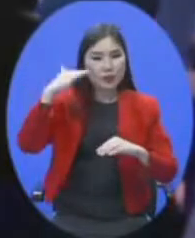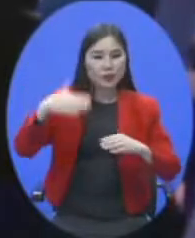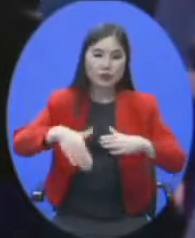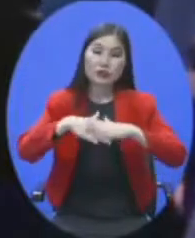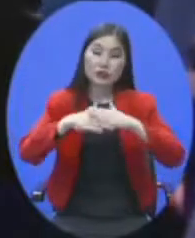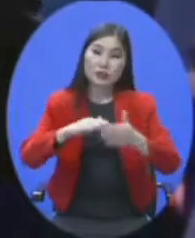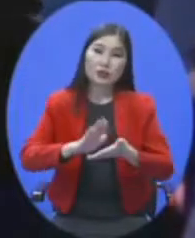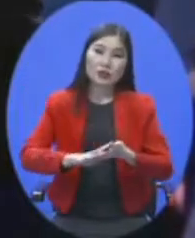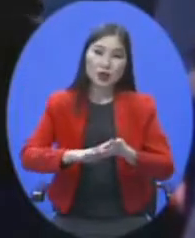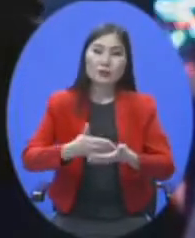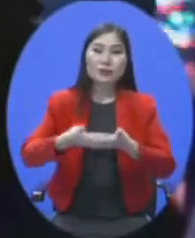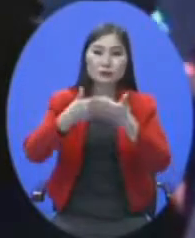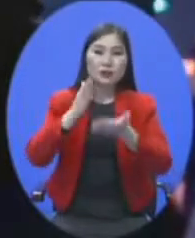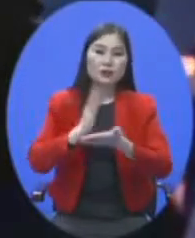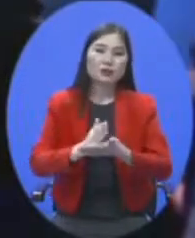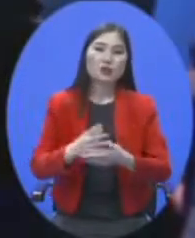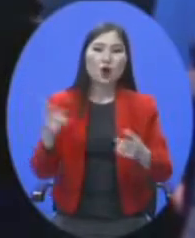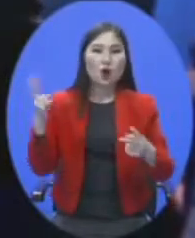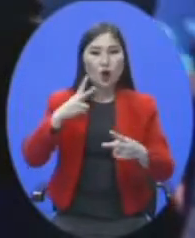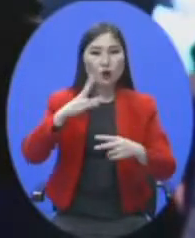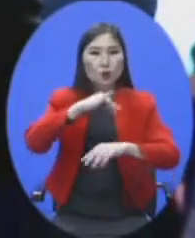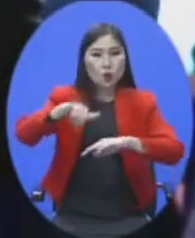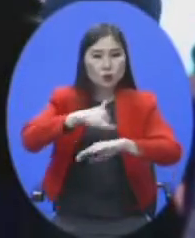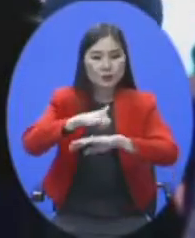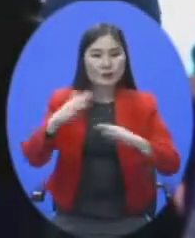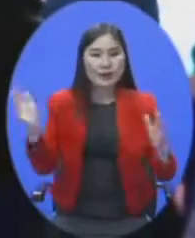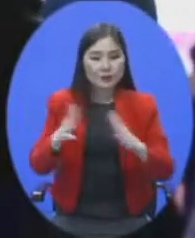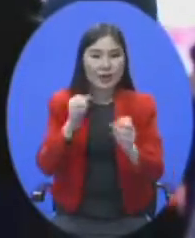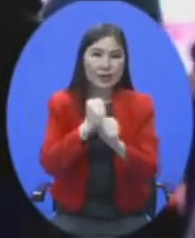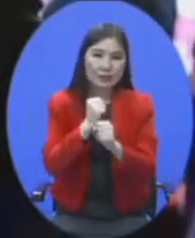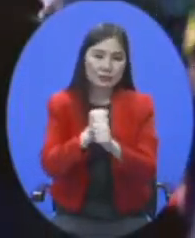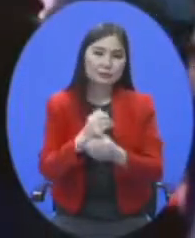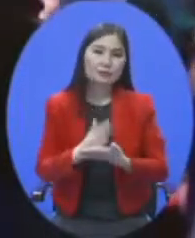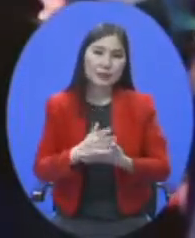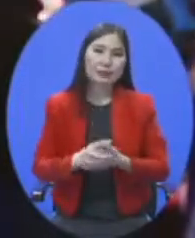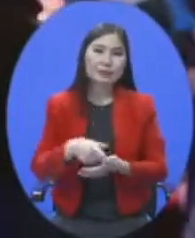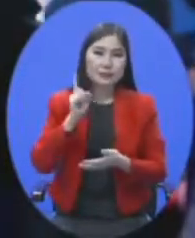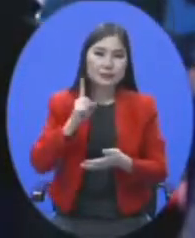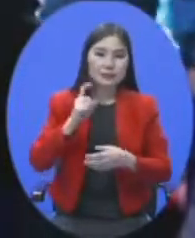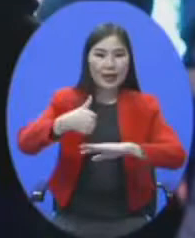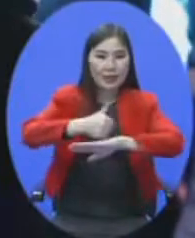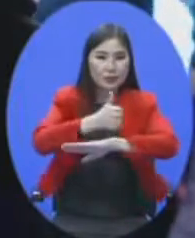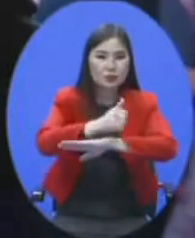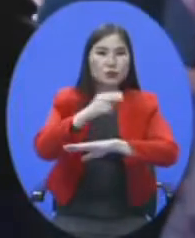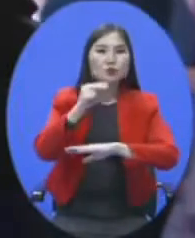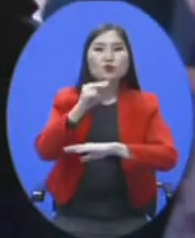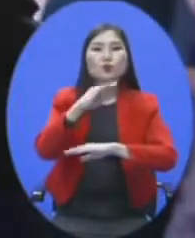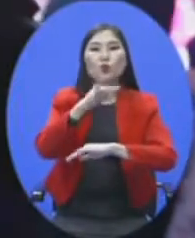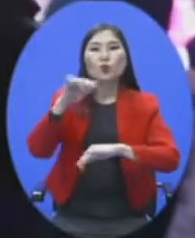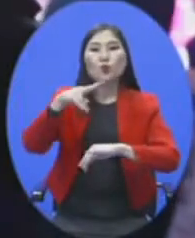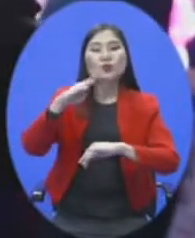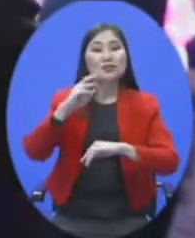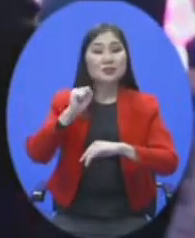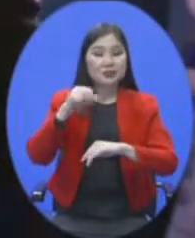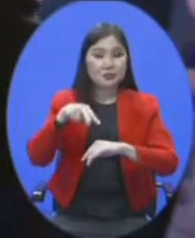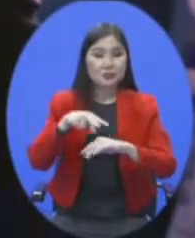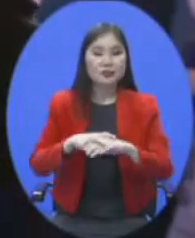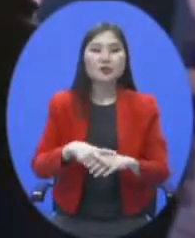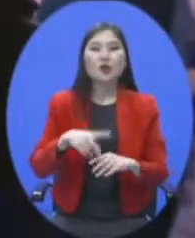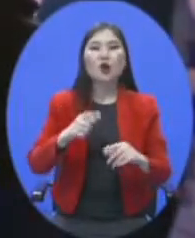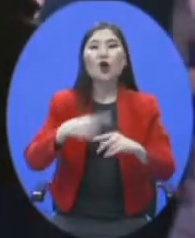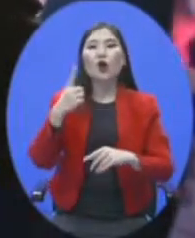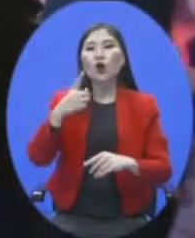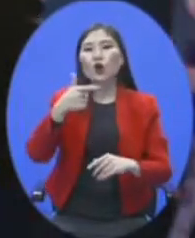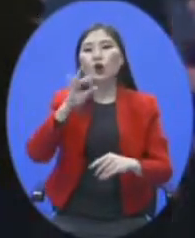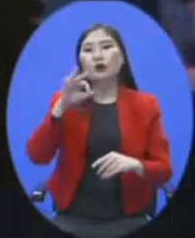дэмжиж ажиллах зорилгын үрэнд хоёр орны эдийн засгийн сэргийгэд нөлөөлөх томоохон ажлуудыг хийж байна. Эхний ээлжинд аялал жуулчлалын салбарыг Вьетнам Монголын хамтын ажиллагааны гол